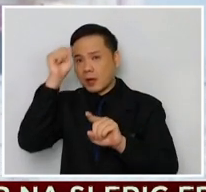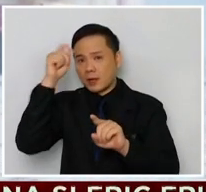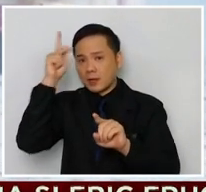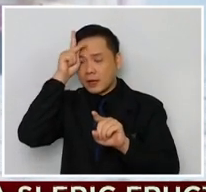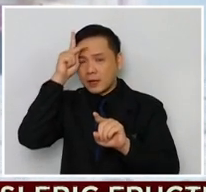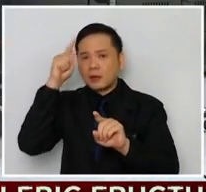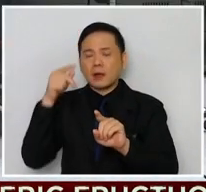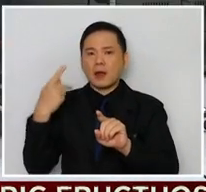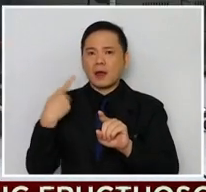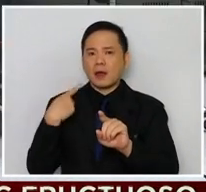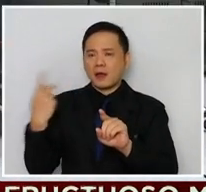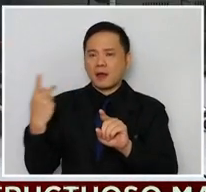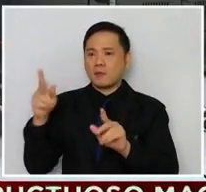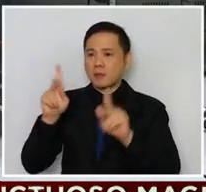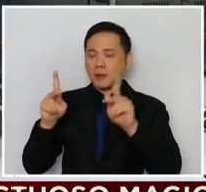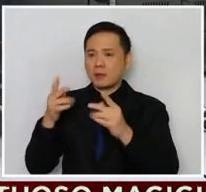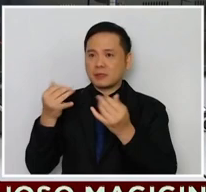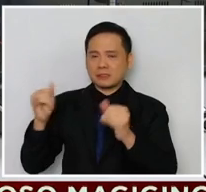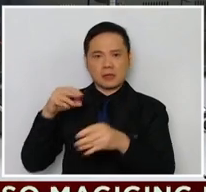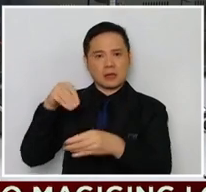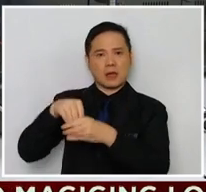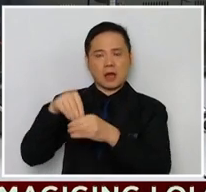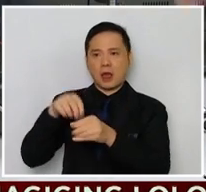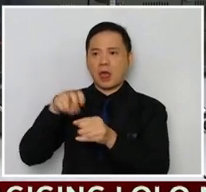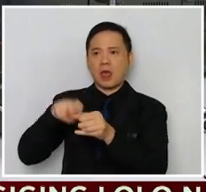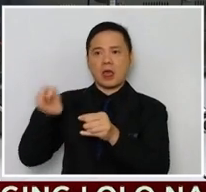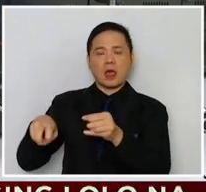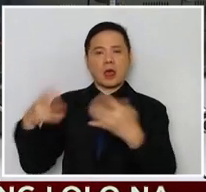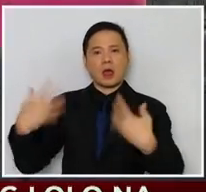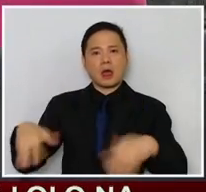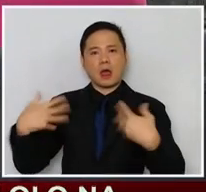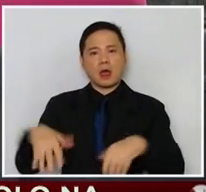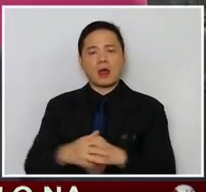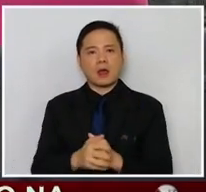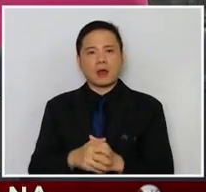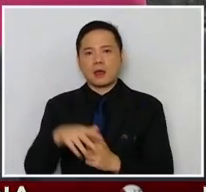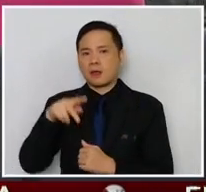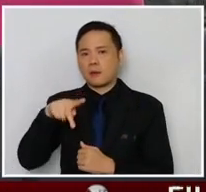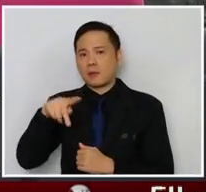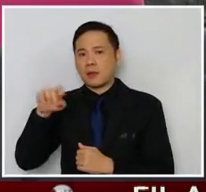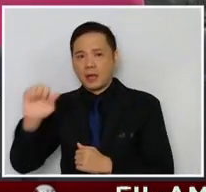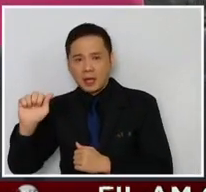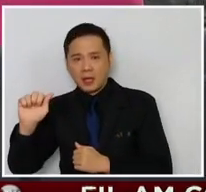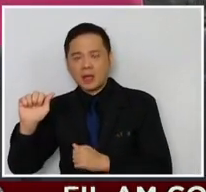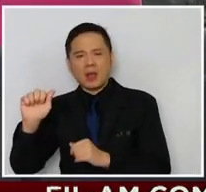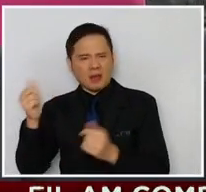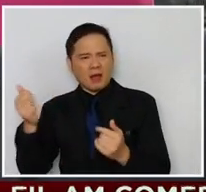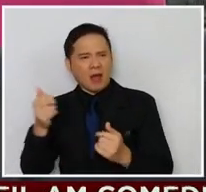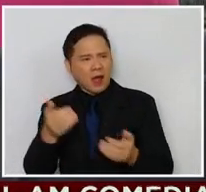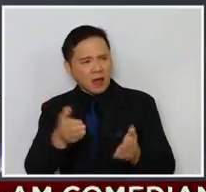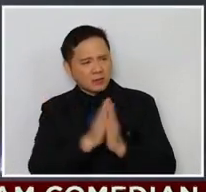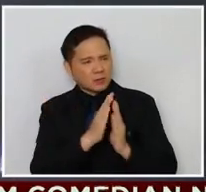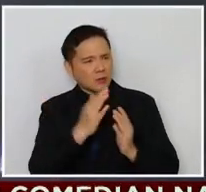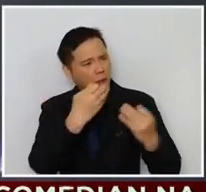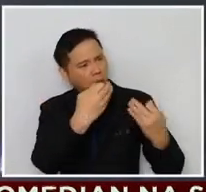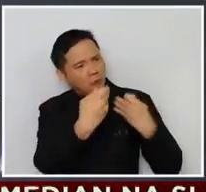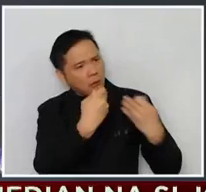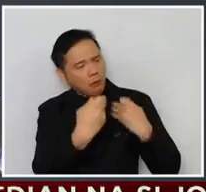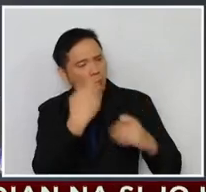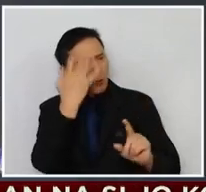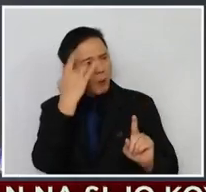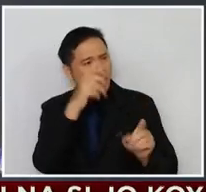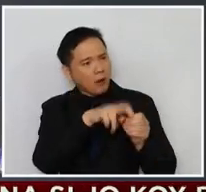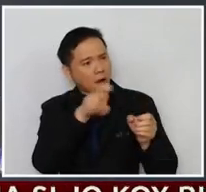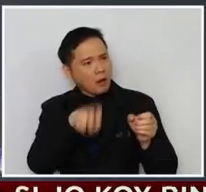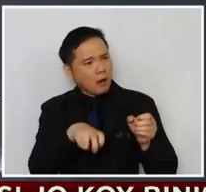na pasahero. Pinagpapaliwalag na din ng PPA ang Tugo kung bakit may nakababa na crew ng barko nang hindi pinapaalam